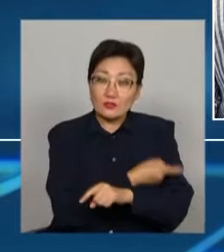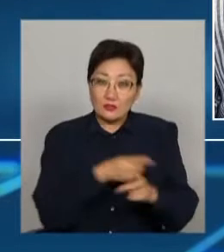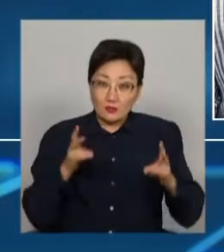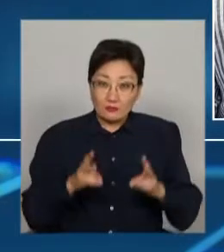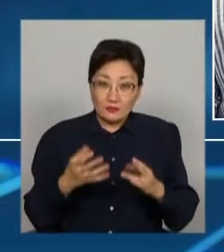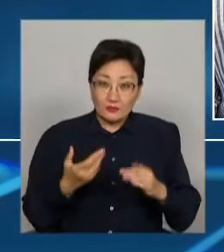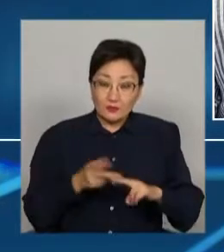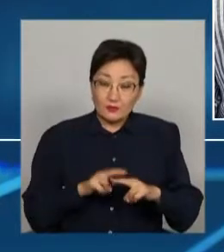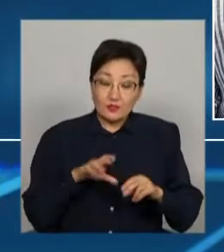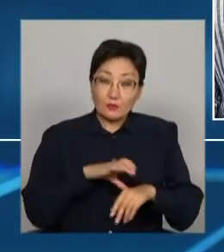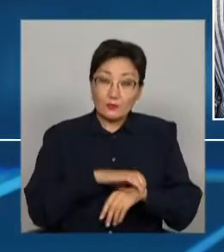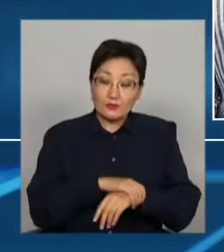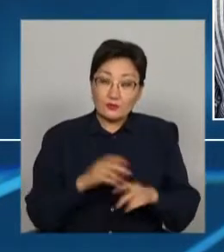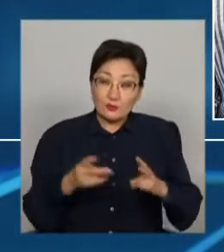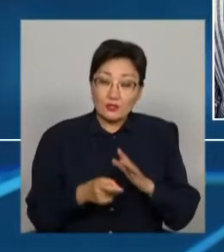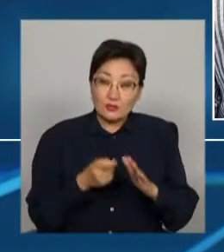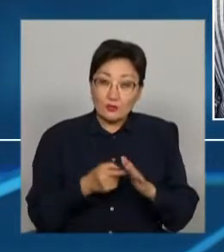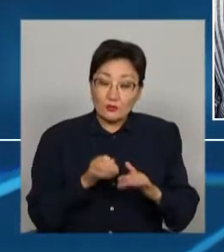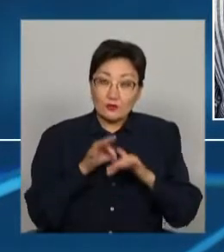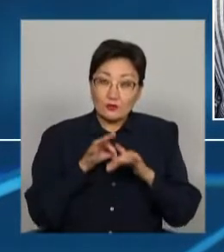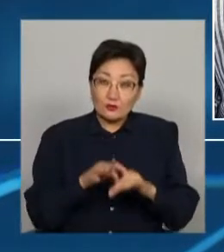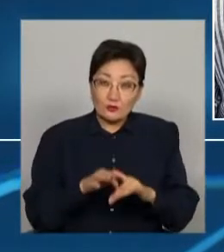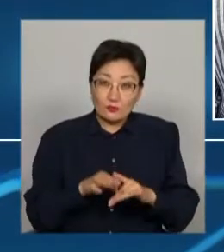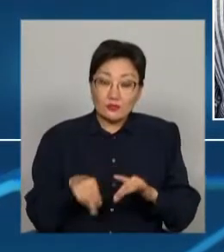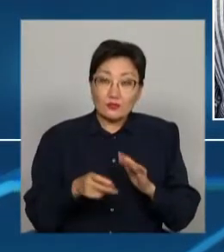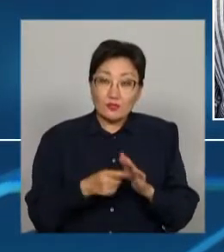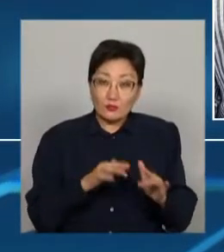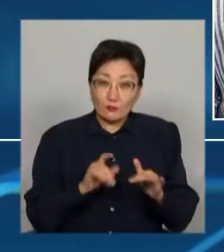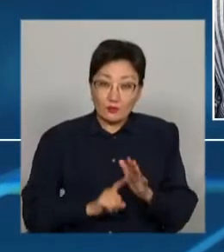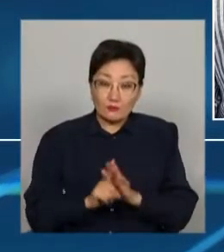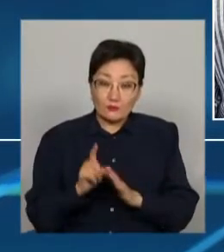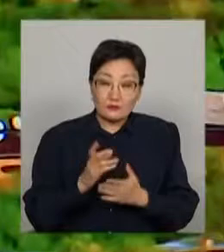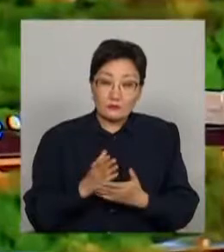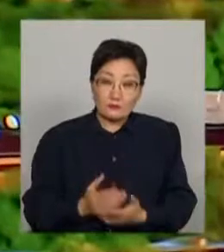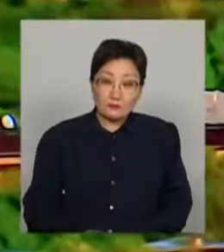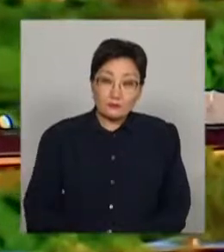Қазір аталған дерек бойынша тиісті сараптамалар тағайындалып, тергеу басталды.